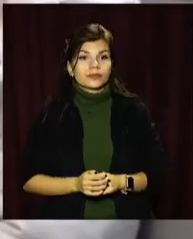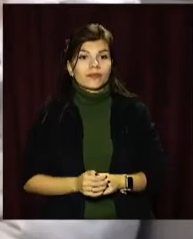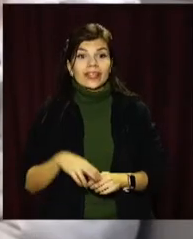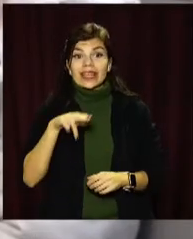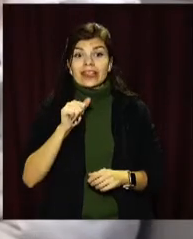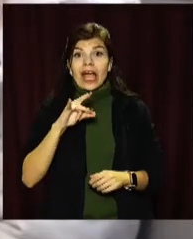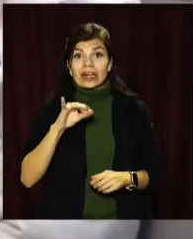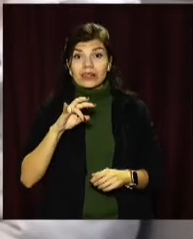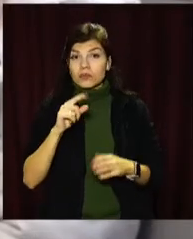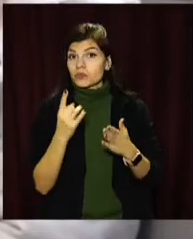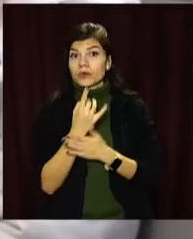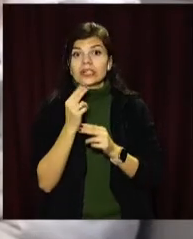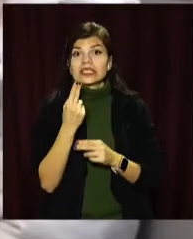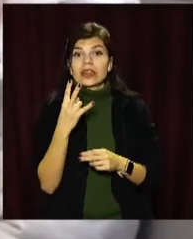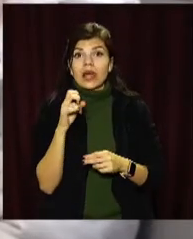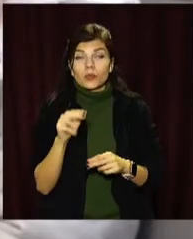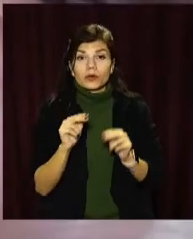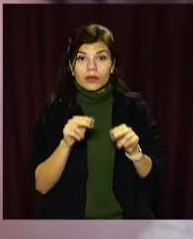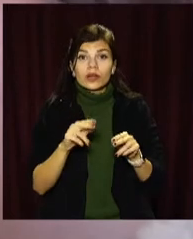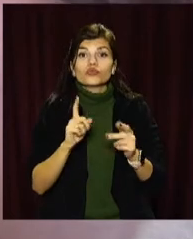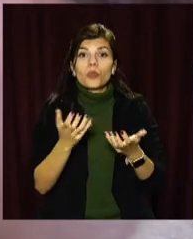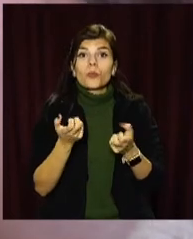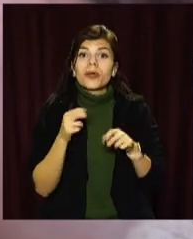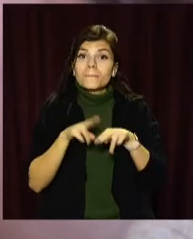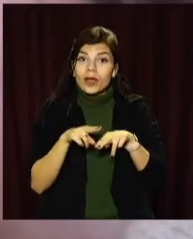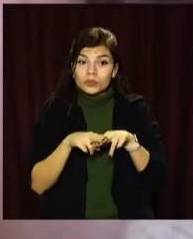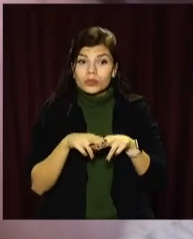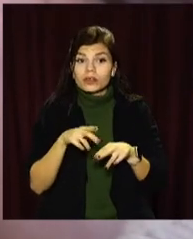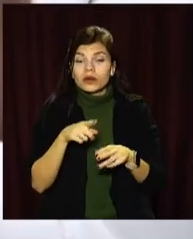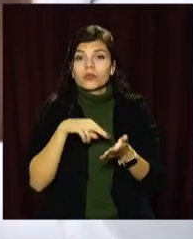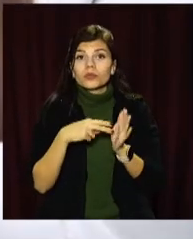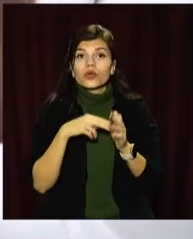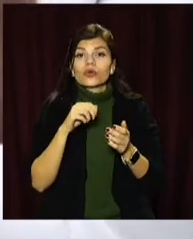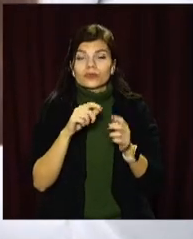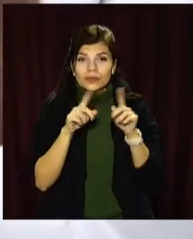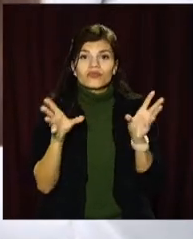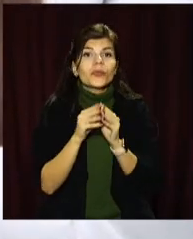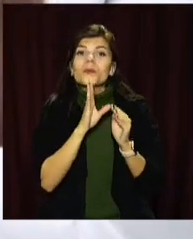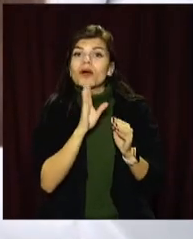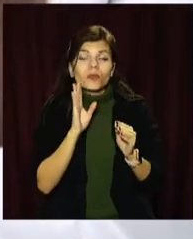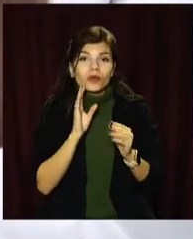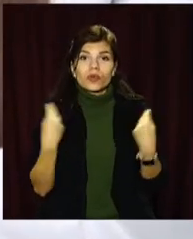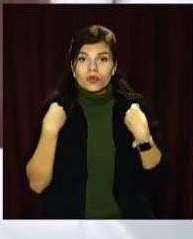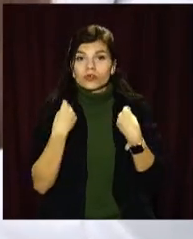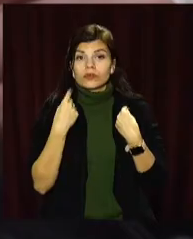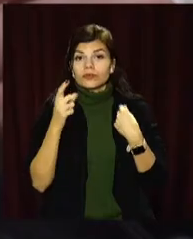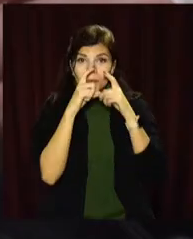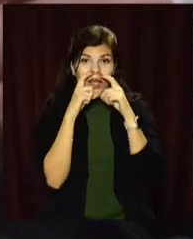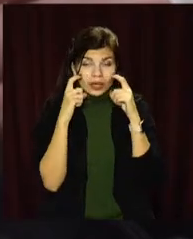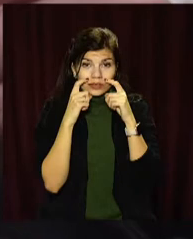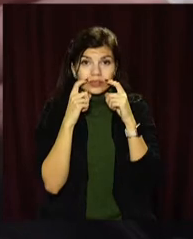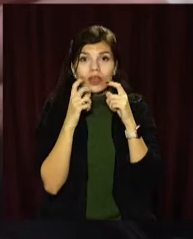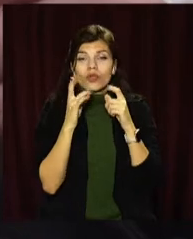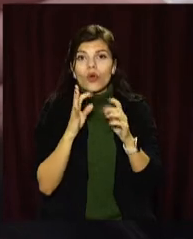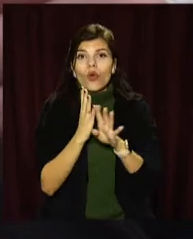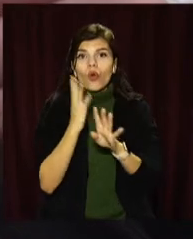Дарина уперше завітала у ЦНАП Кам'янського, щоб отримати паспорт. Прийшла за документом разом з мамою. Обидві вдягнули маски, утім довго сидіти